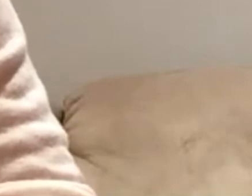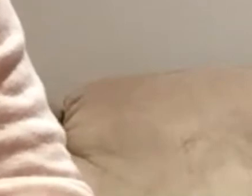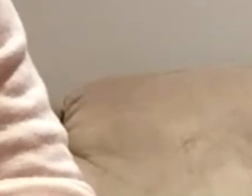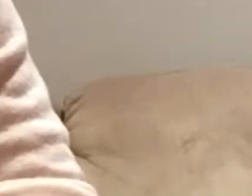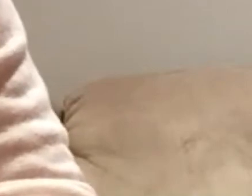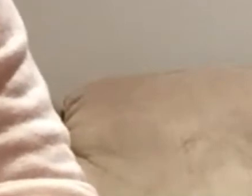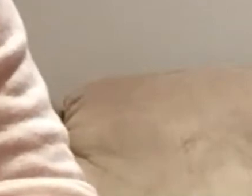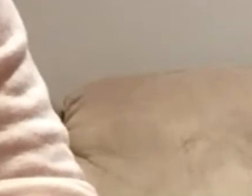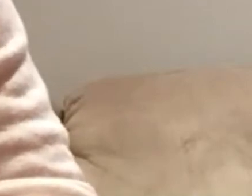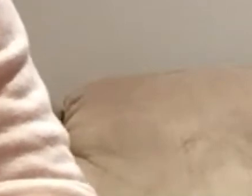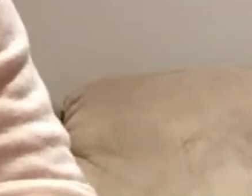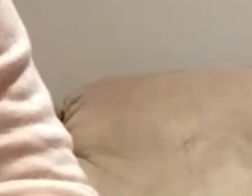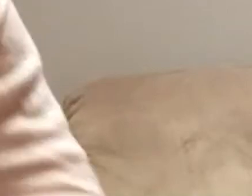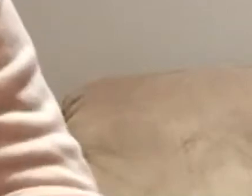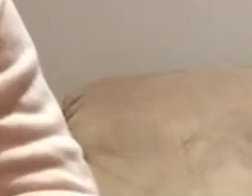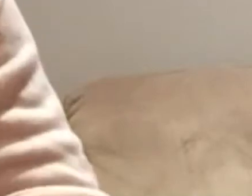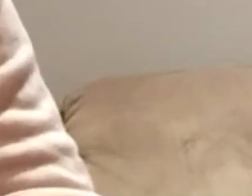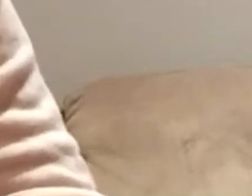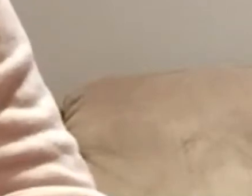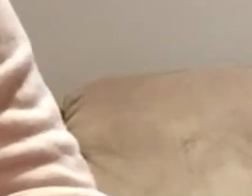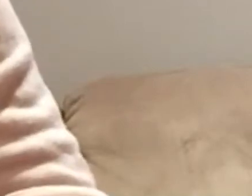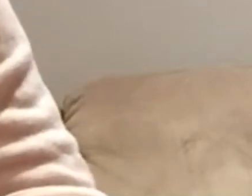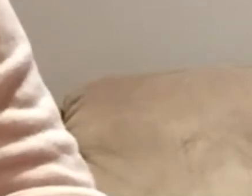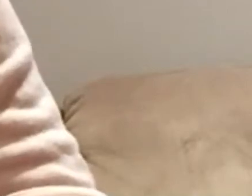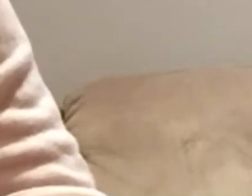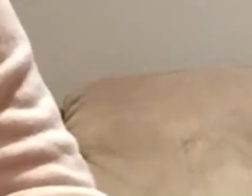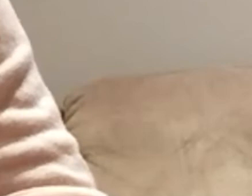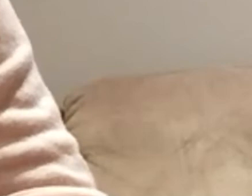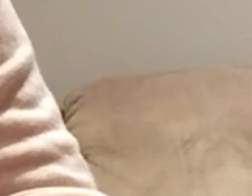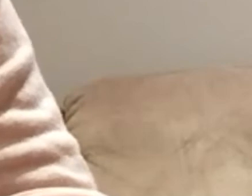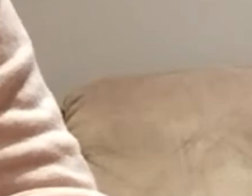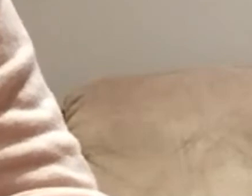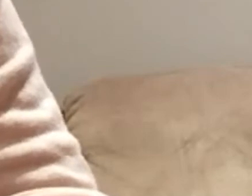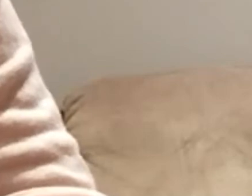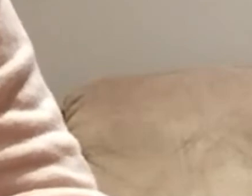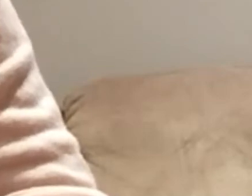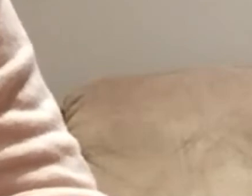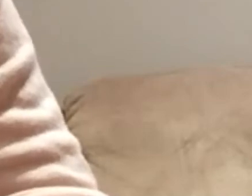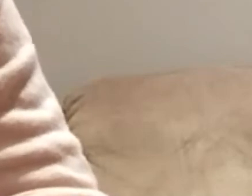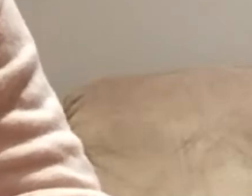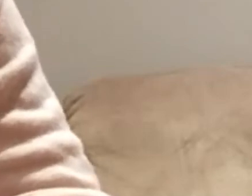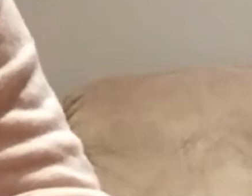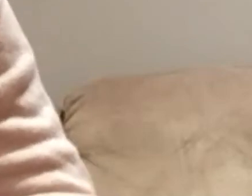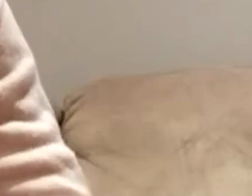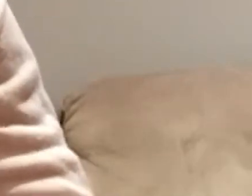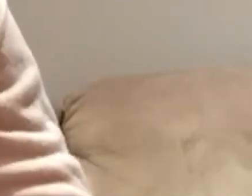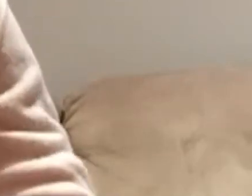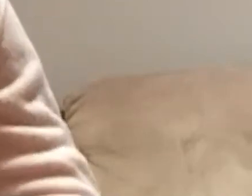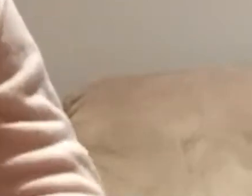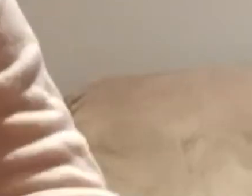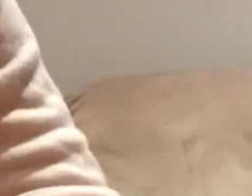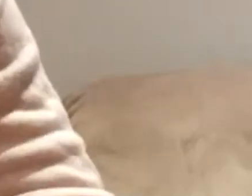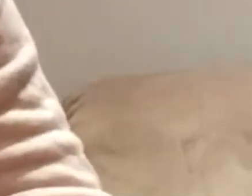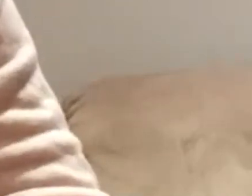est quadraplégique, qui avait un désir de danser depuis longtemps, puis il n'y avait pas